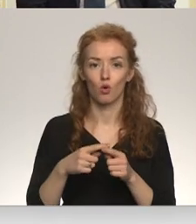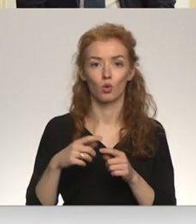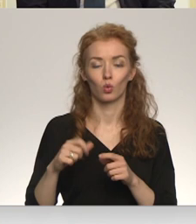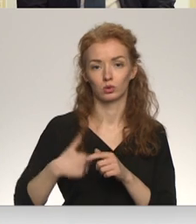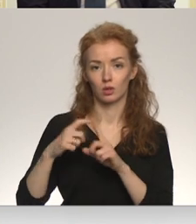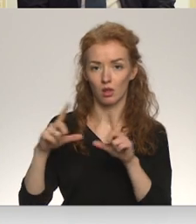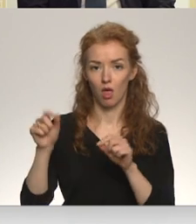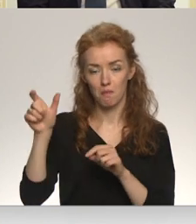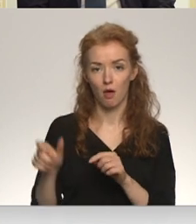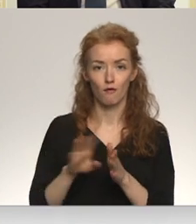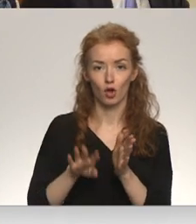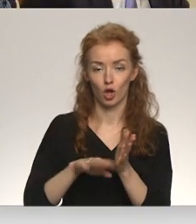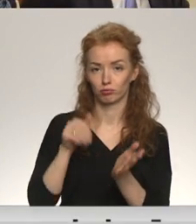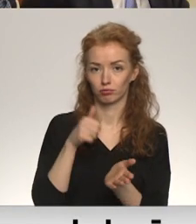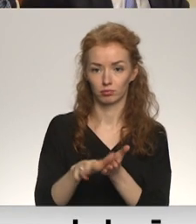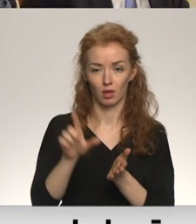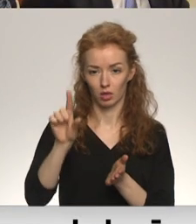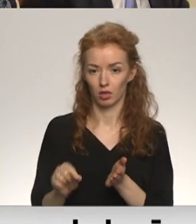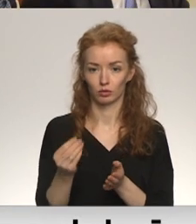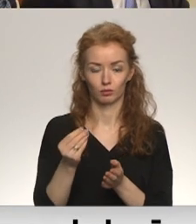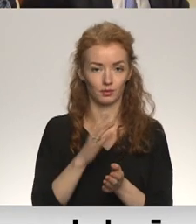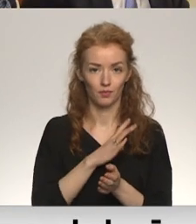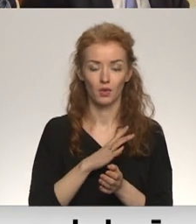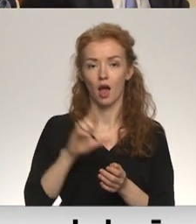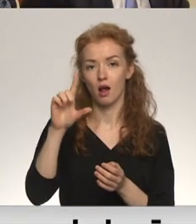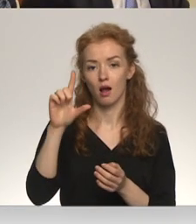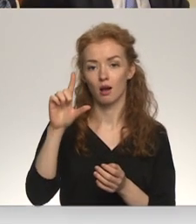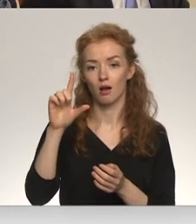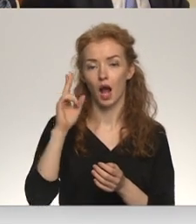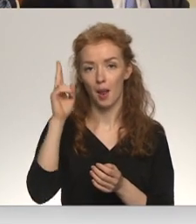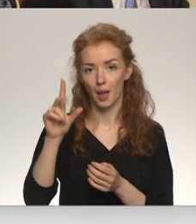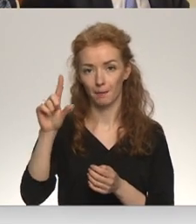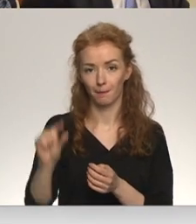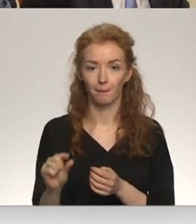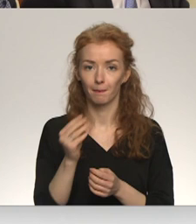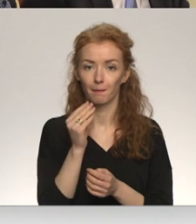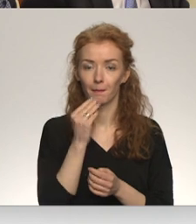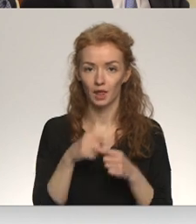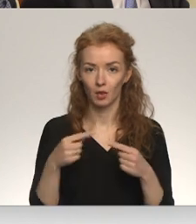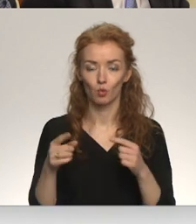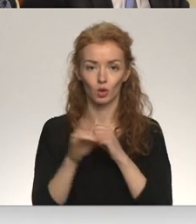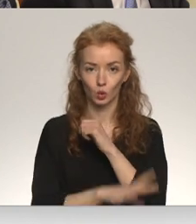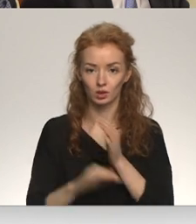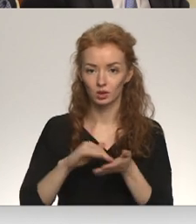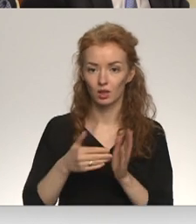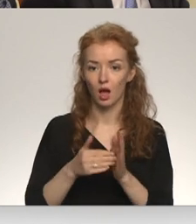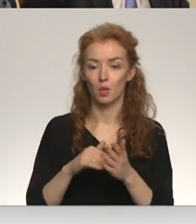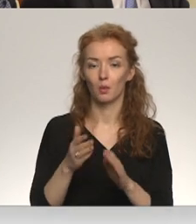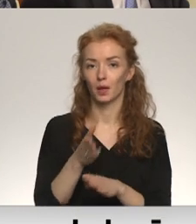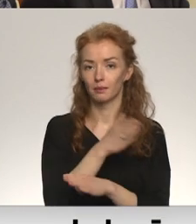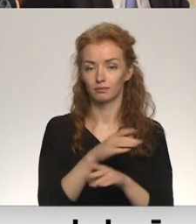par to cenu, ar ko ir noslēgti līgumi. Garantētais iztikas minimums, maznodrošina, trūcīgais, tātad pirms